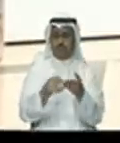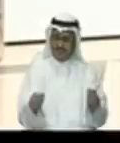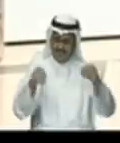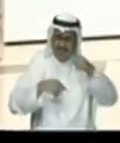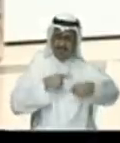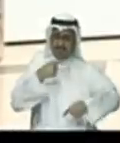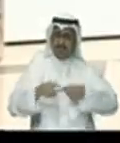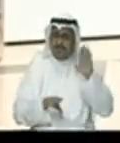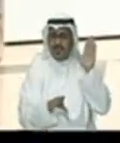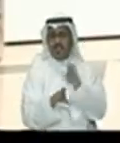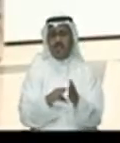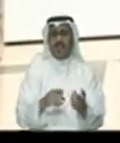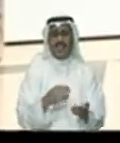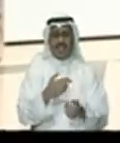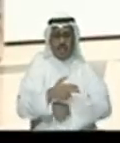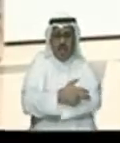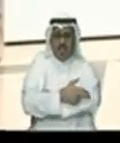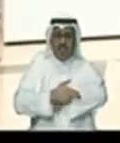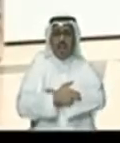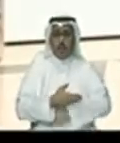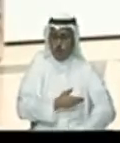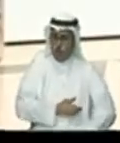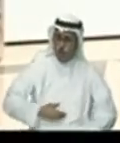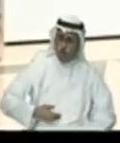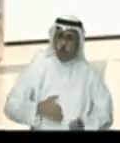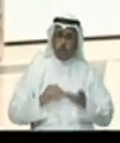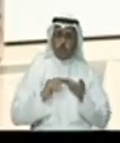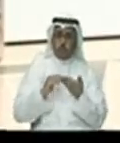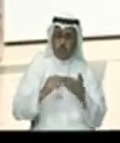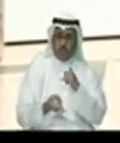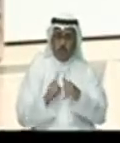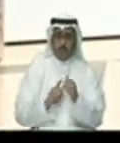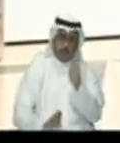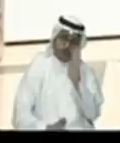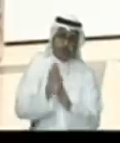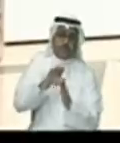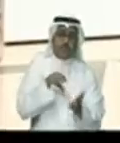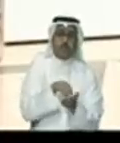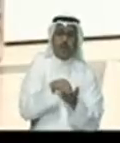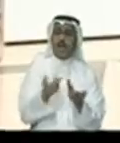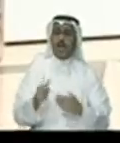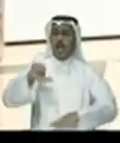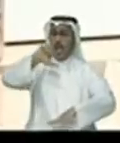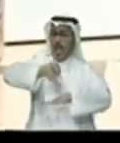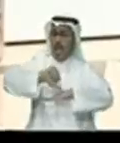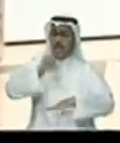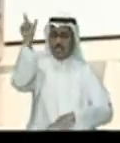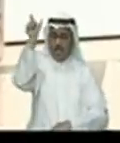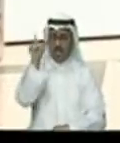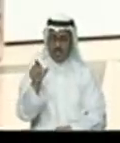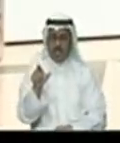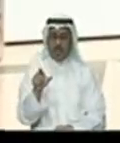الدؤوبة من أجل القضاء على الجوع وتحقيق التنمية المستدامة. من مقر منظمة الفاو في